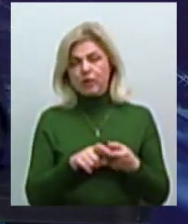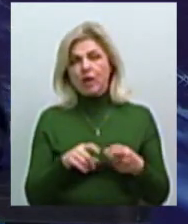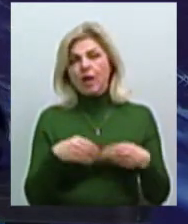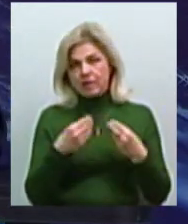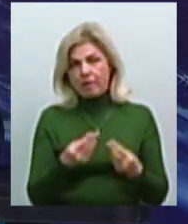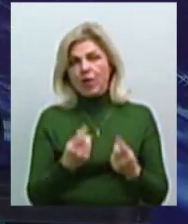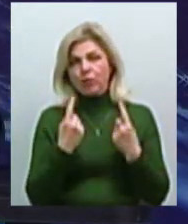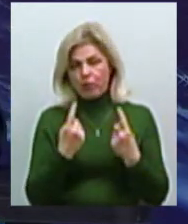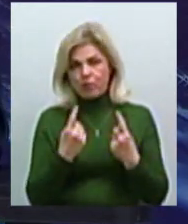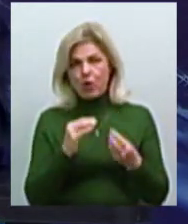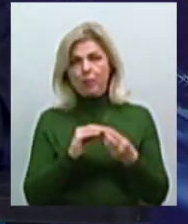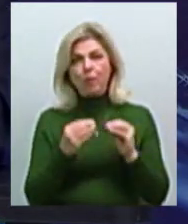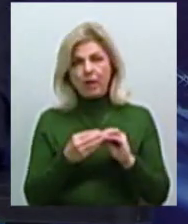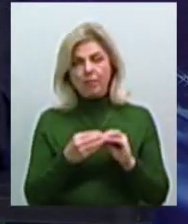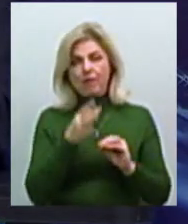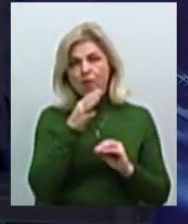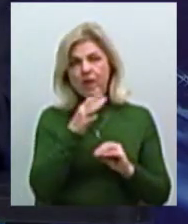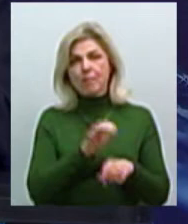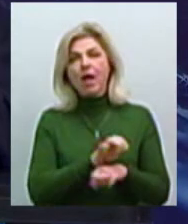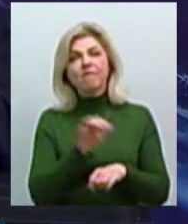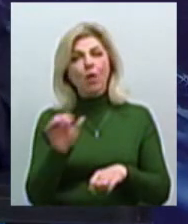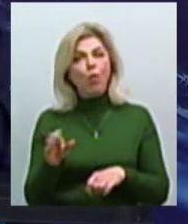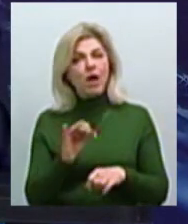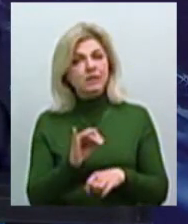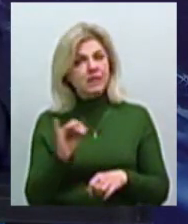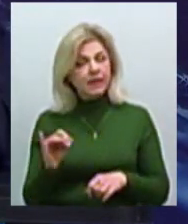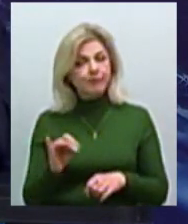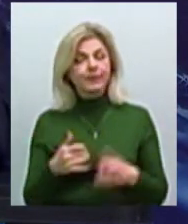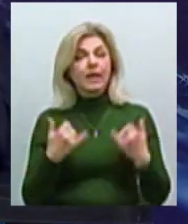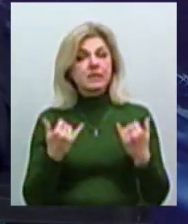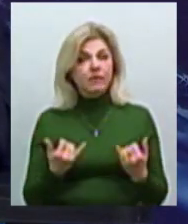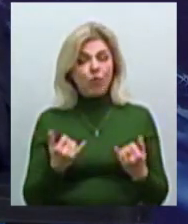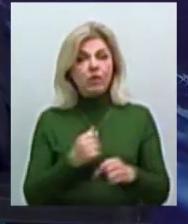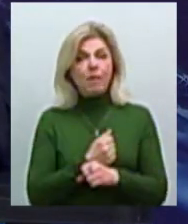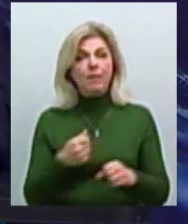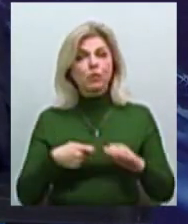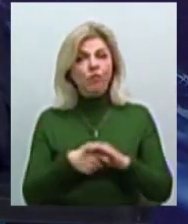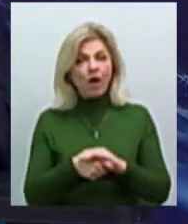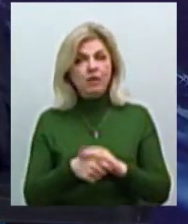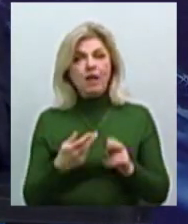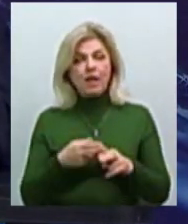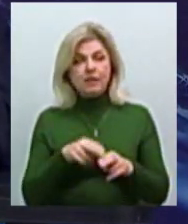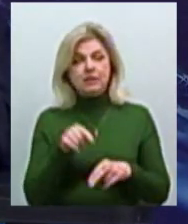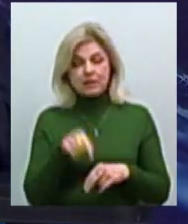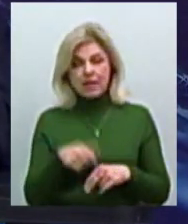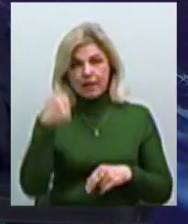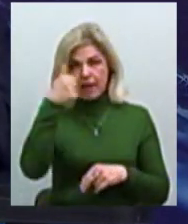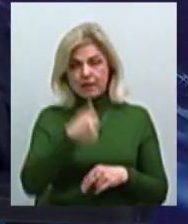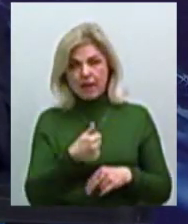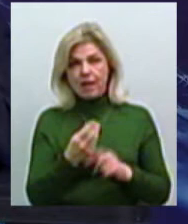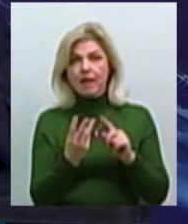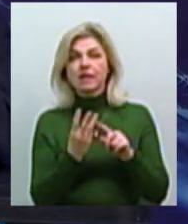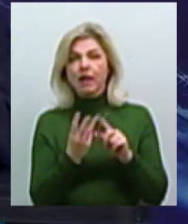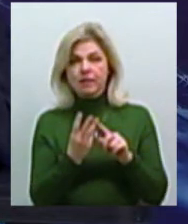певні проблеми при проведенні евакуації. Сьогоднішнє мінування – це вже на цій неділі